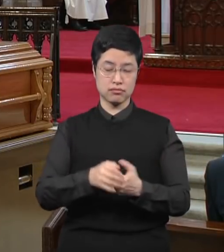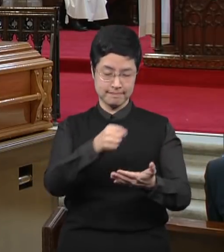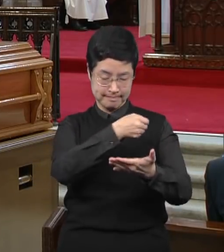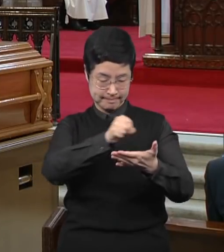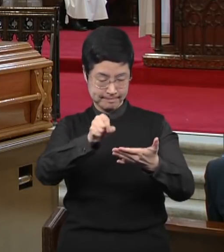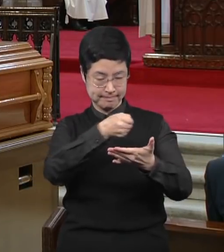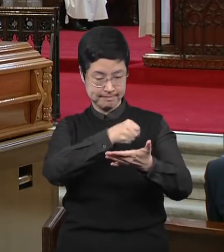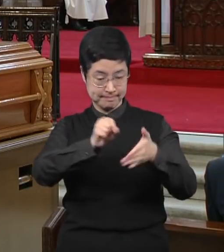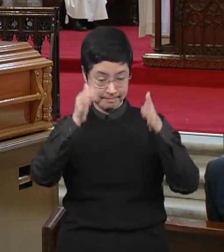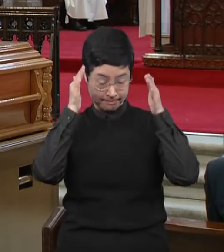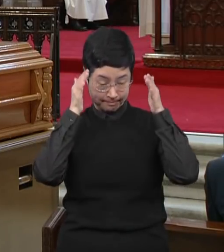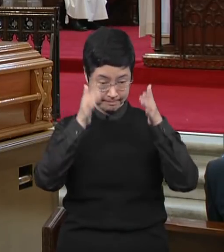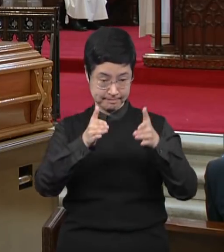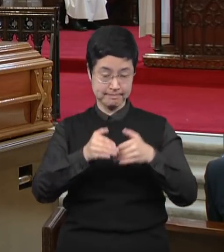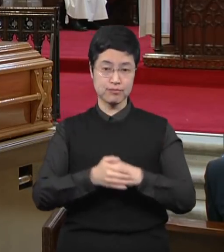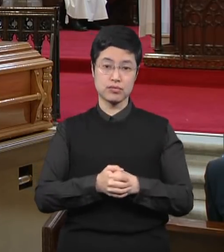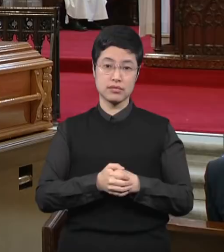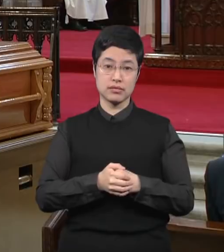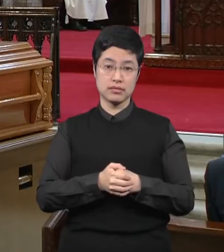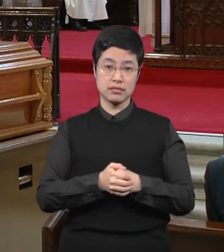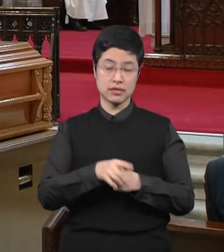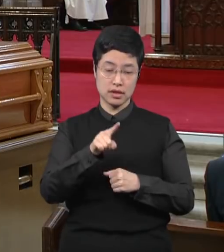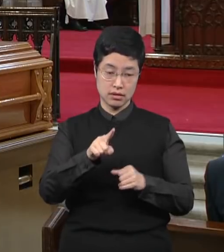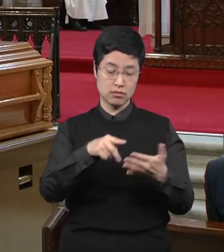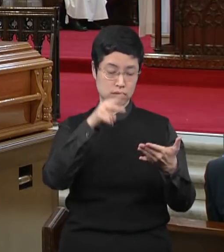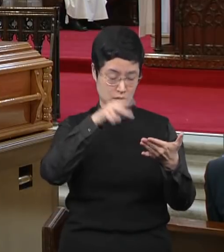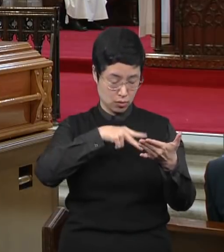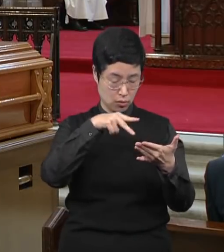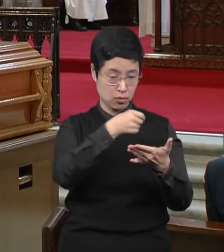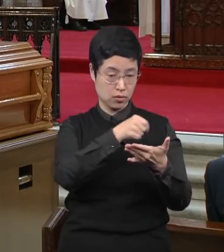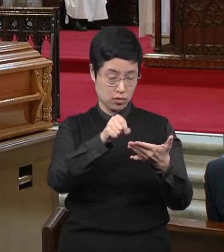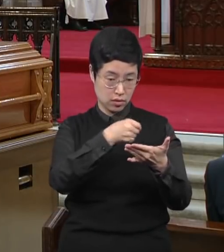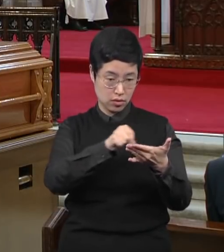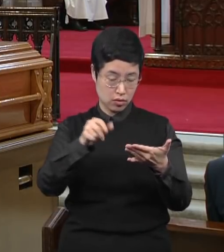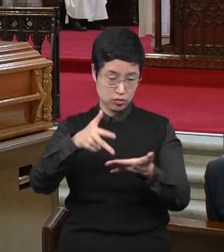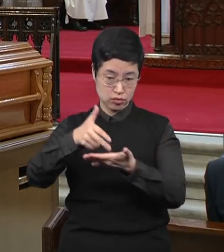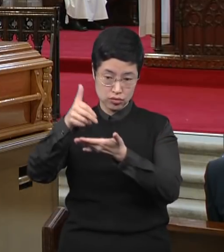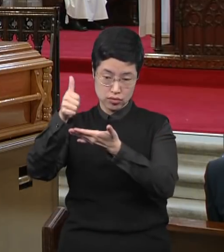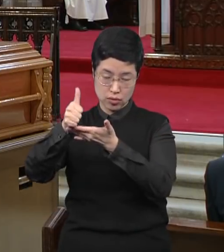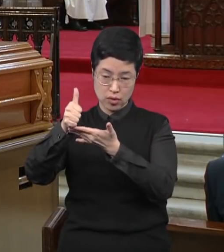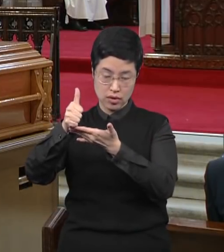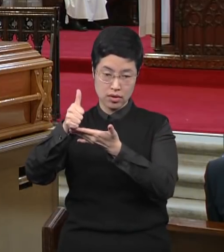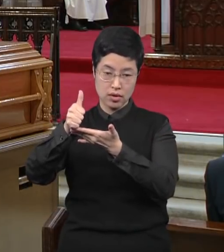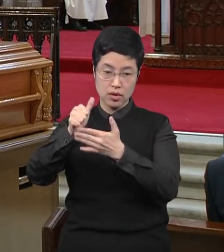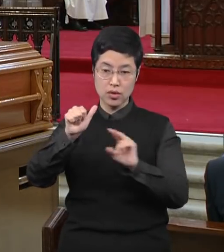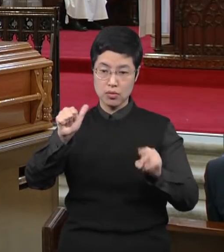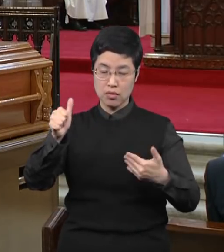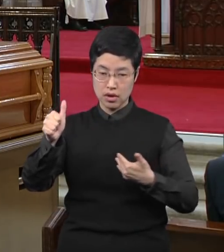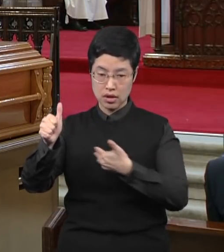저술에 전념하셨고 이 작업은 주님께 가시기 전까지